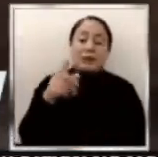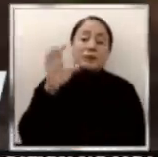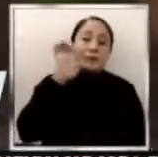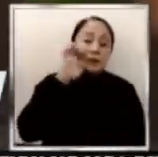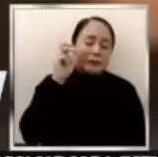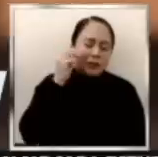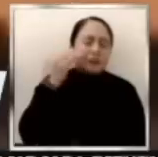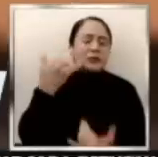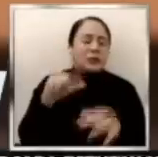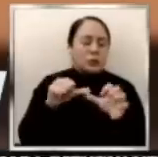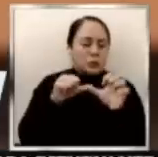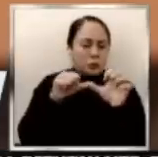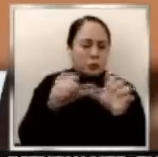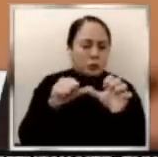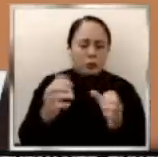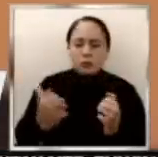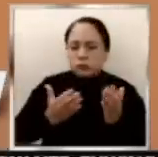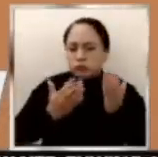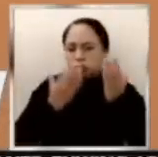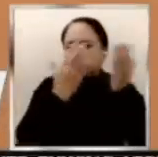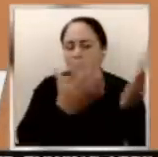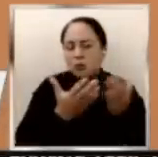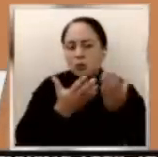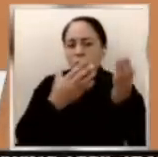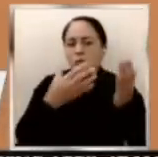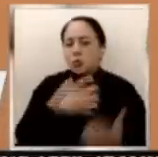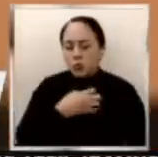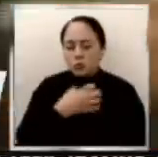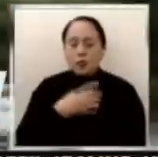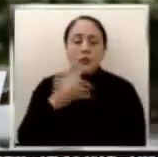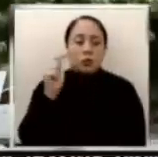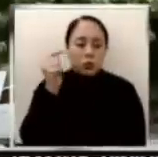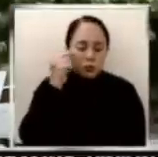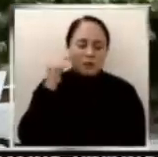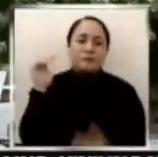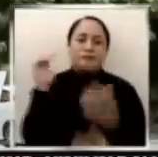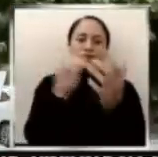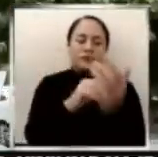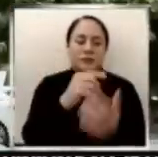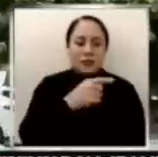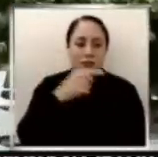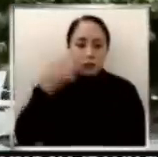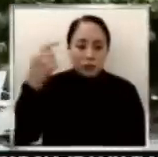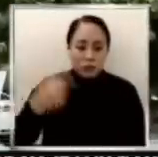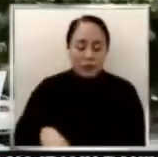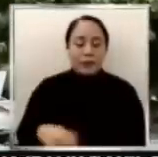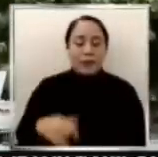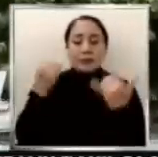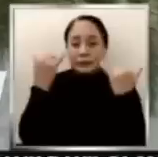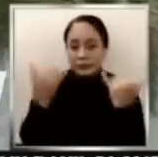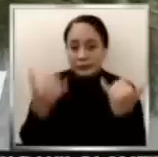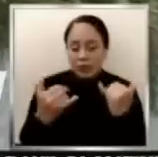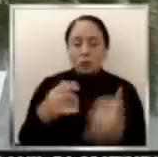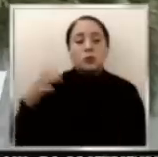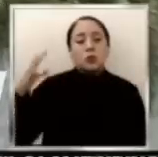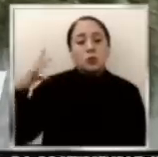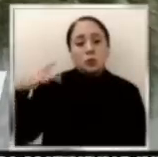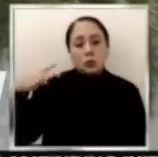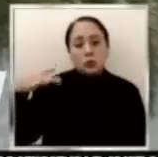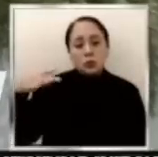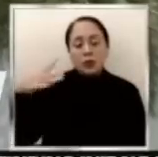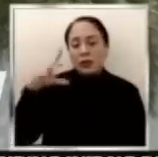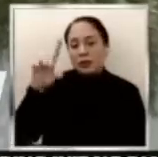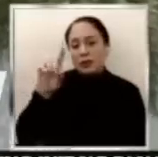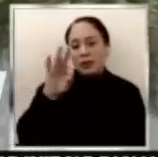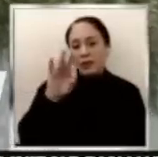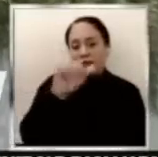daw maghahain ng reklamo ang ating gobyerno laban sa China. Ngayon, inaantay na lang daw ng DFA ang rekomendasyon